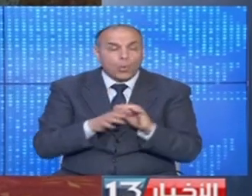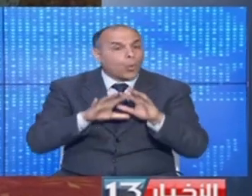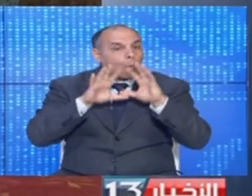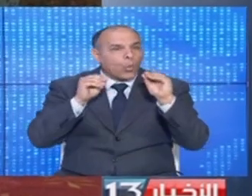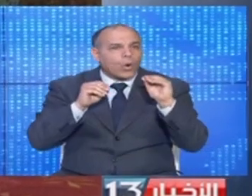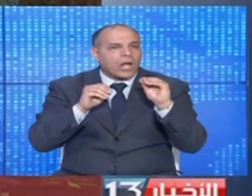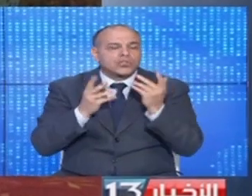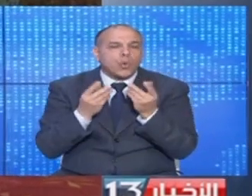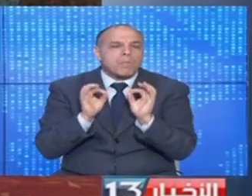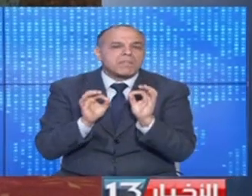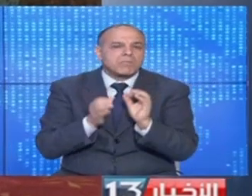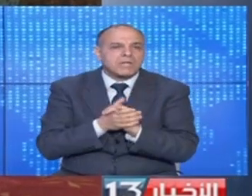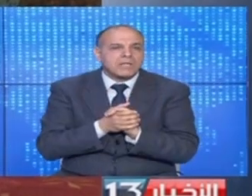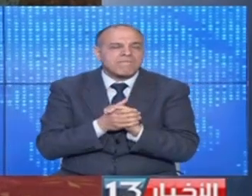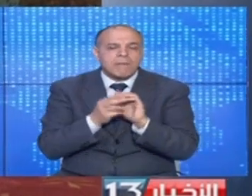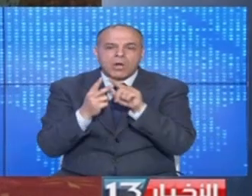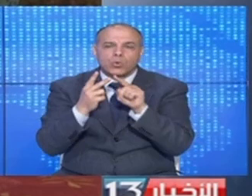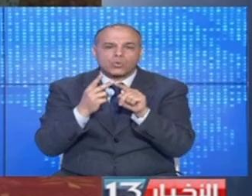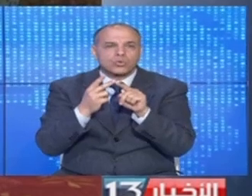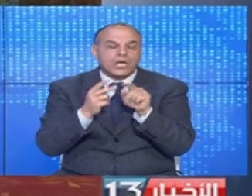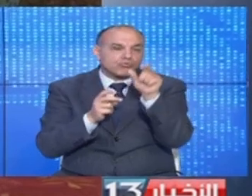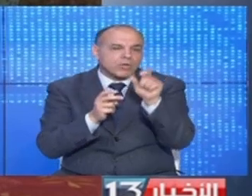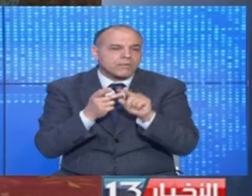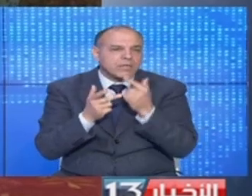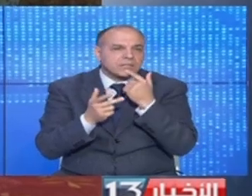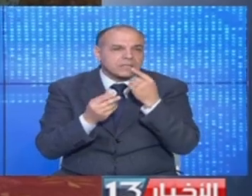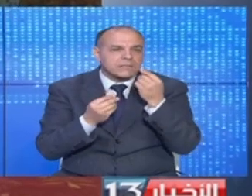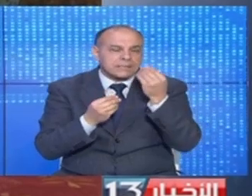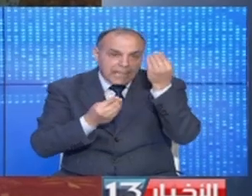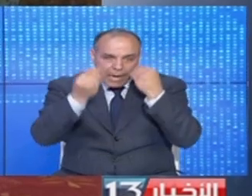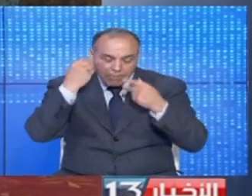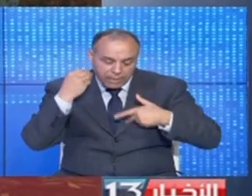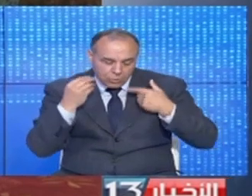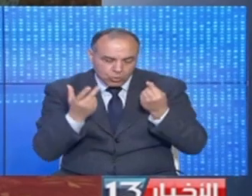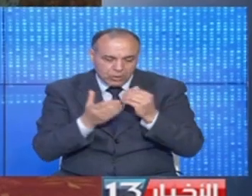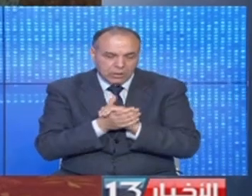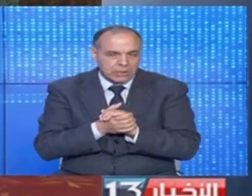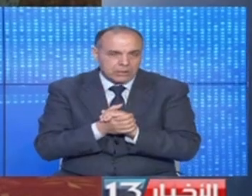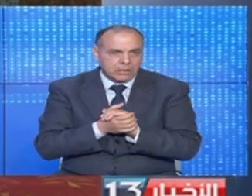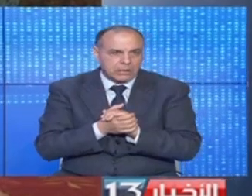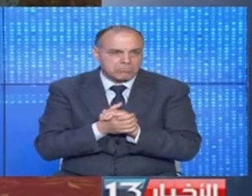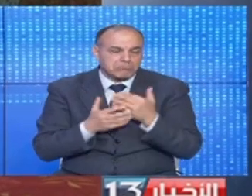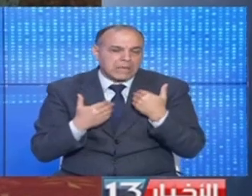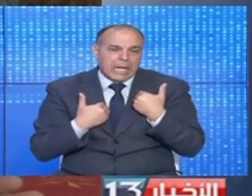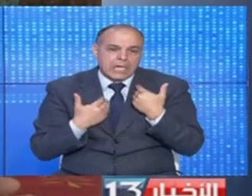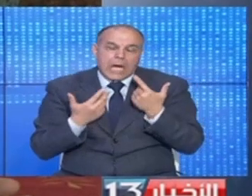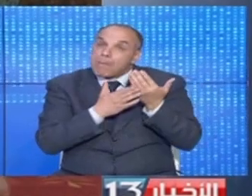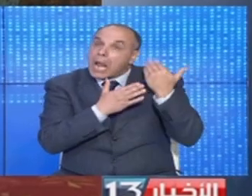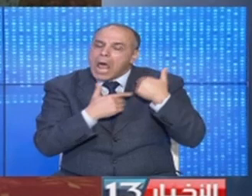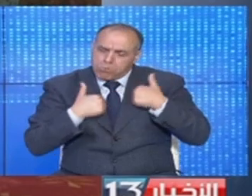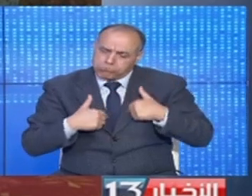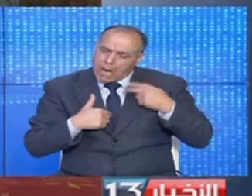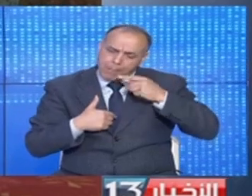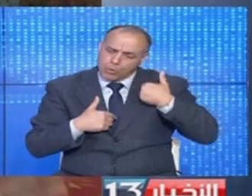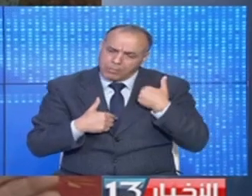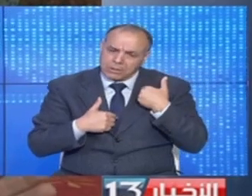الشمعه هي ستين الانسان يتعلموا في حياته وانا يمكن عندي من قبل